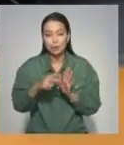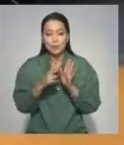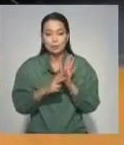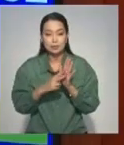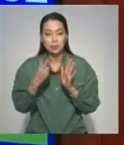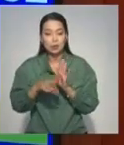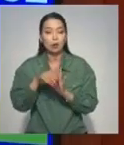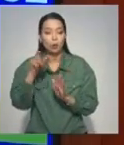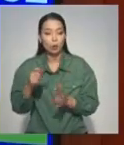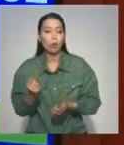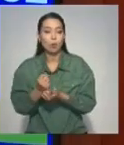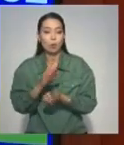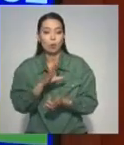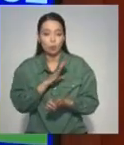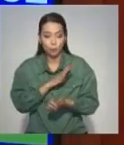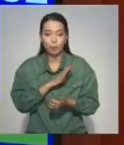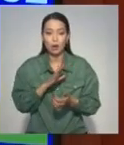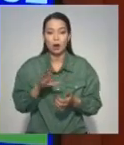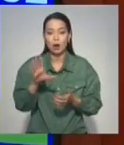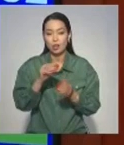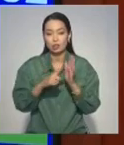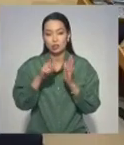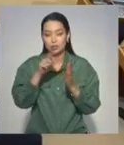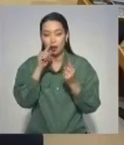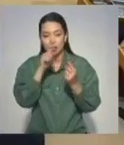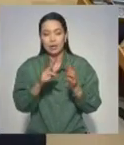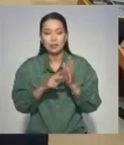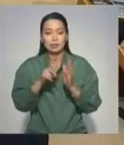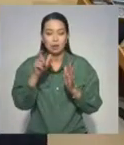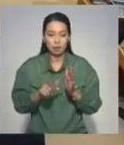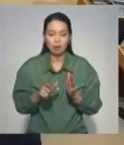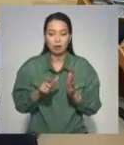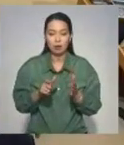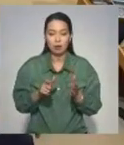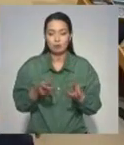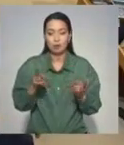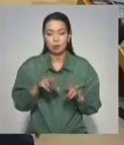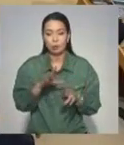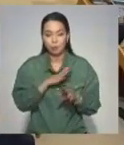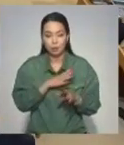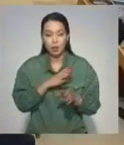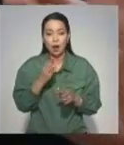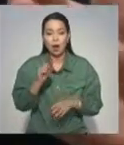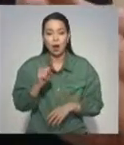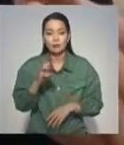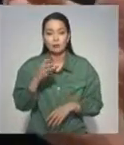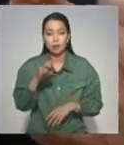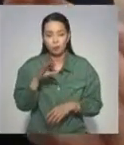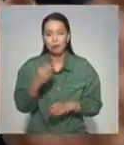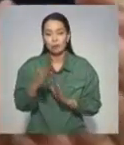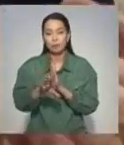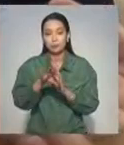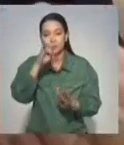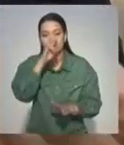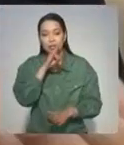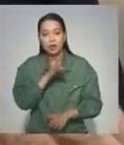оның кандидатурасын қолдады. 7 депутат қарсы шығып, 8 депутат қалыс қалды. Мемлекет басшысы Қасым-Жомарт Тоқаев Алихан Асханұлы Смаиловты